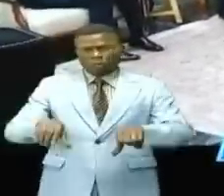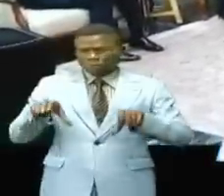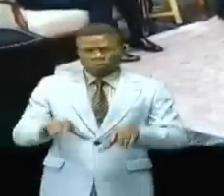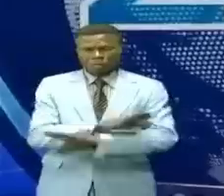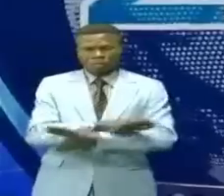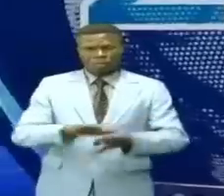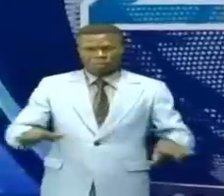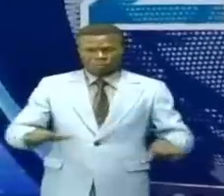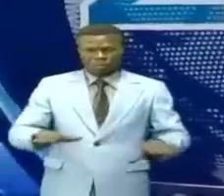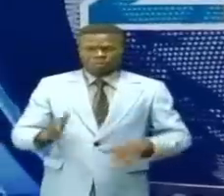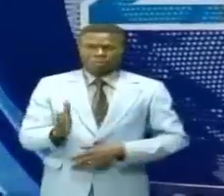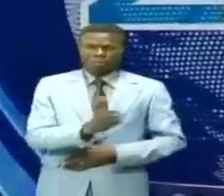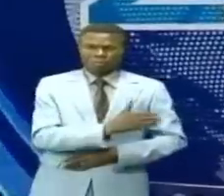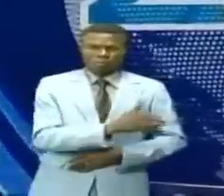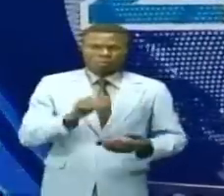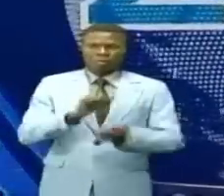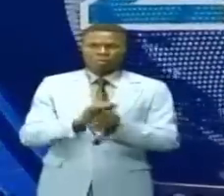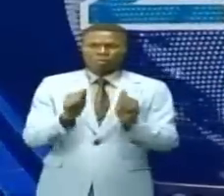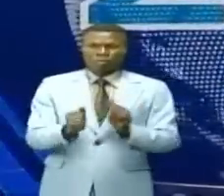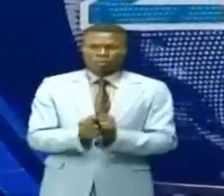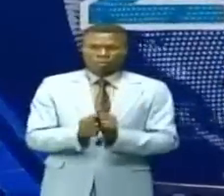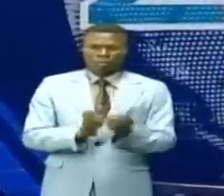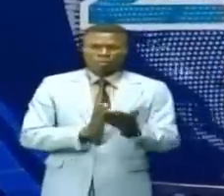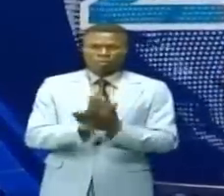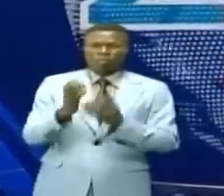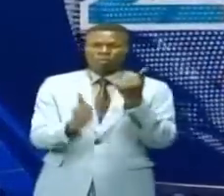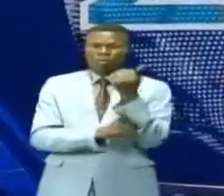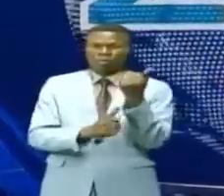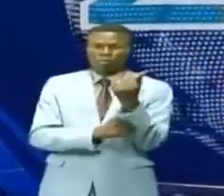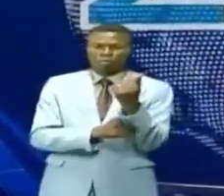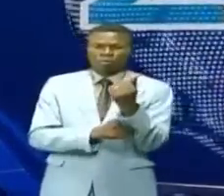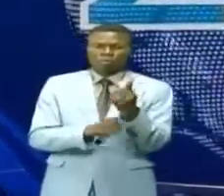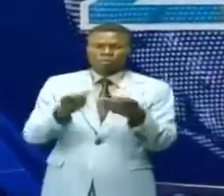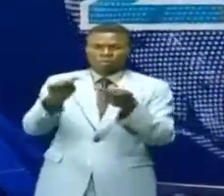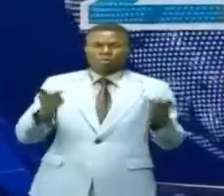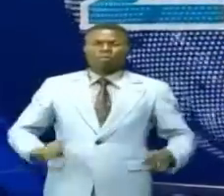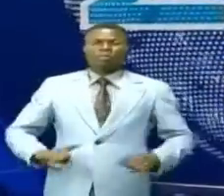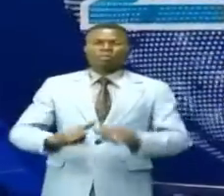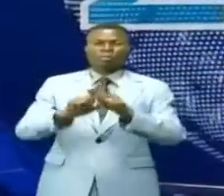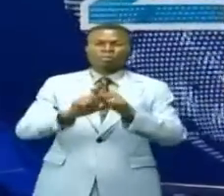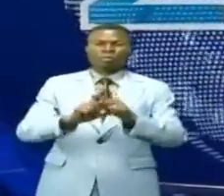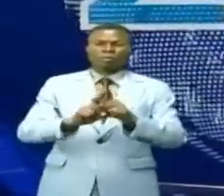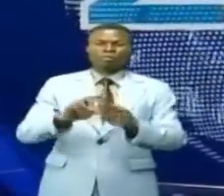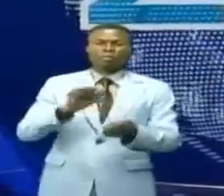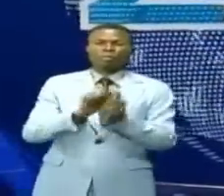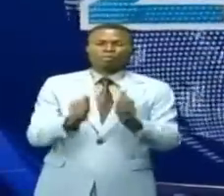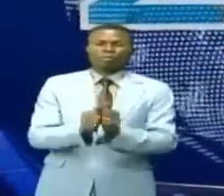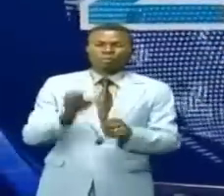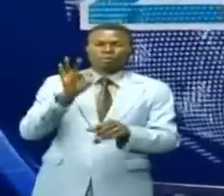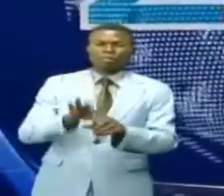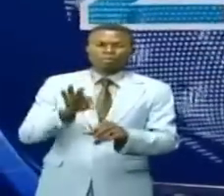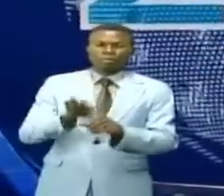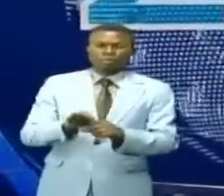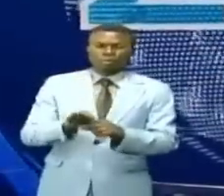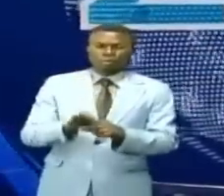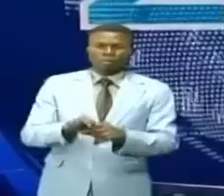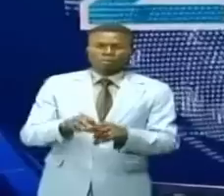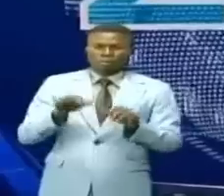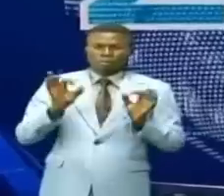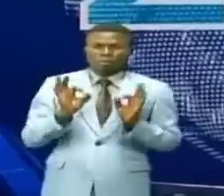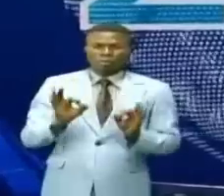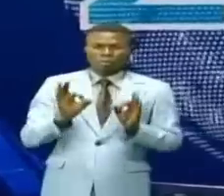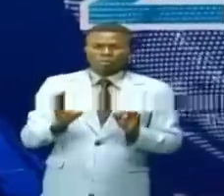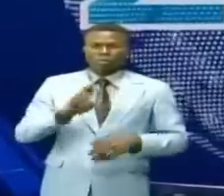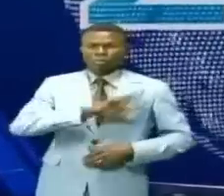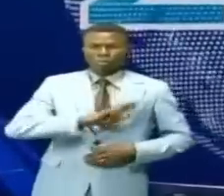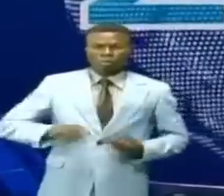occupées. La situation des droits de l'homme dans les zones des conflits le processus électoral en cours en République démocratique